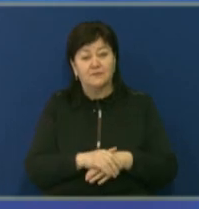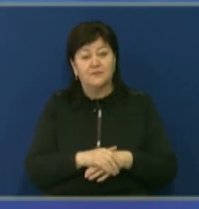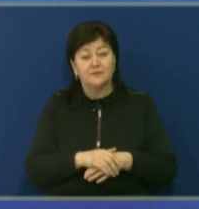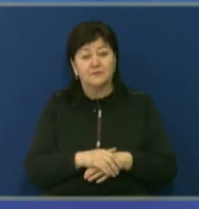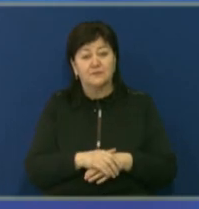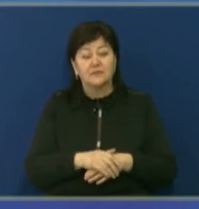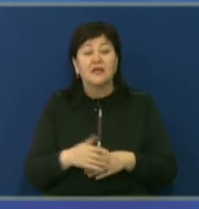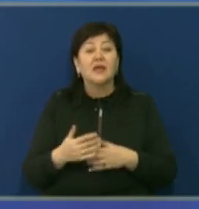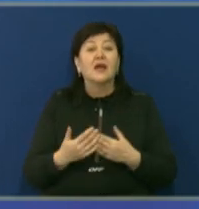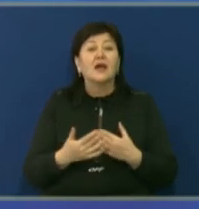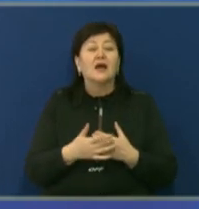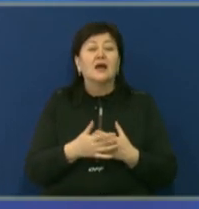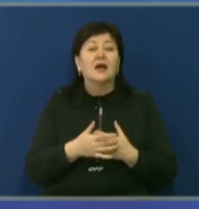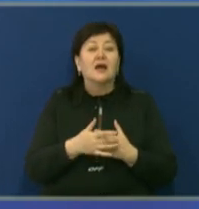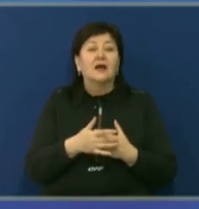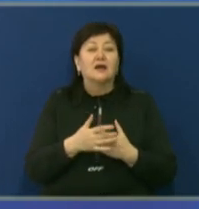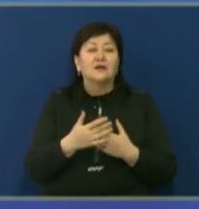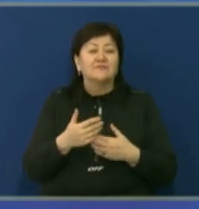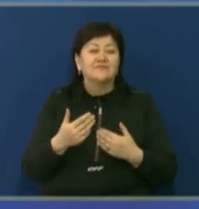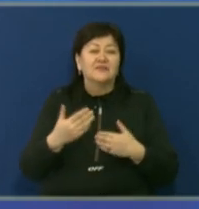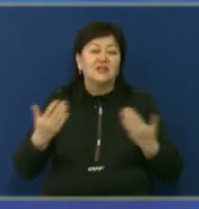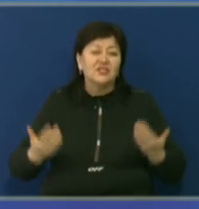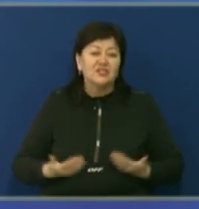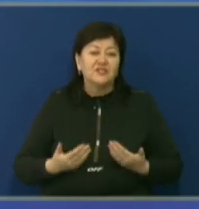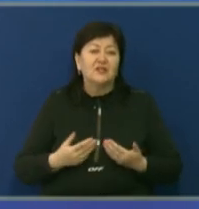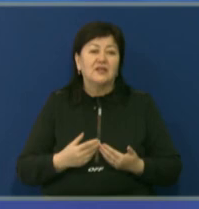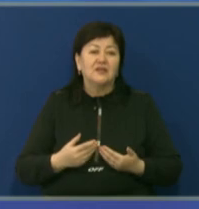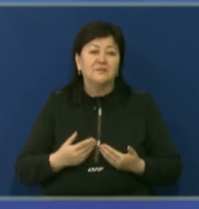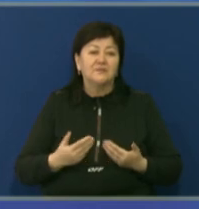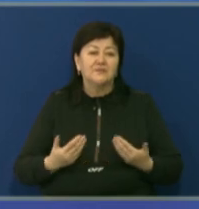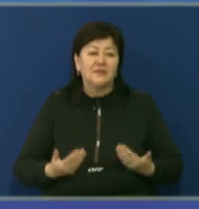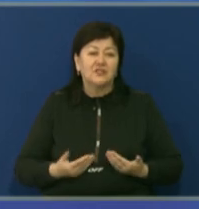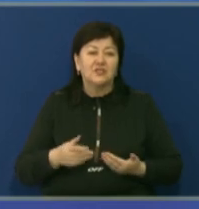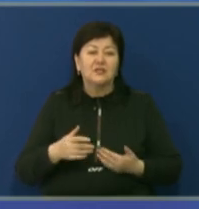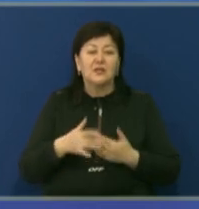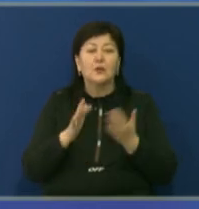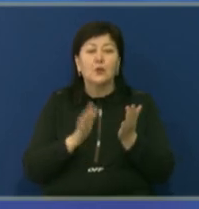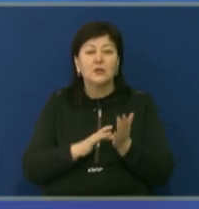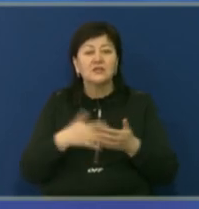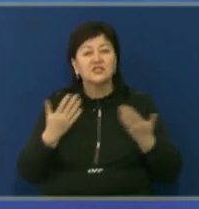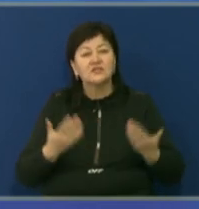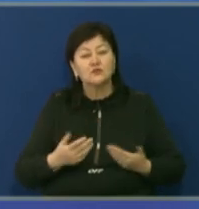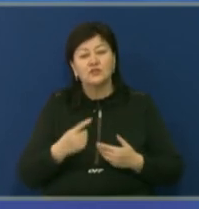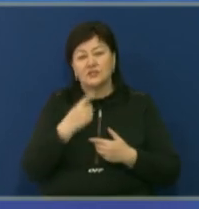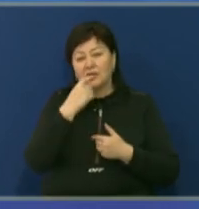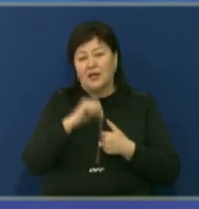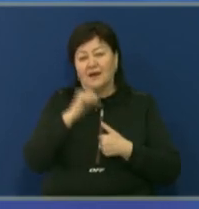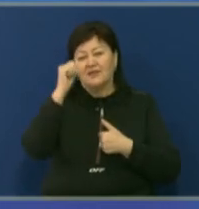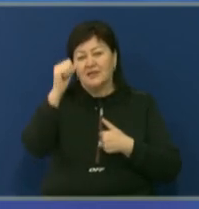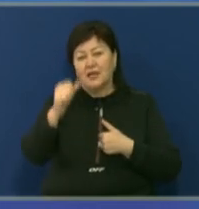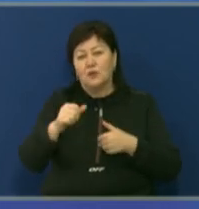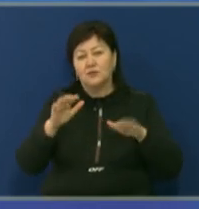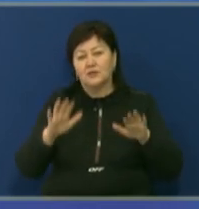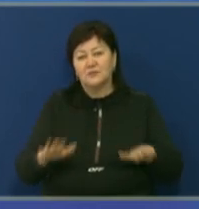Қаланың шеткі аудандарындағы тұрғындар мәселесі. Олар қоғамдық көліктердің жетіспейтіндігіне шағымдануда. Айтуларынша,